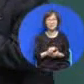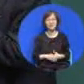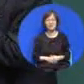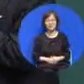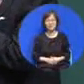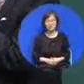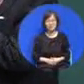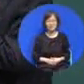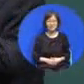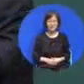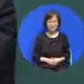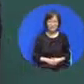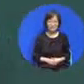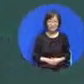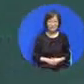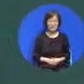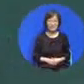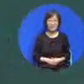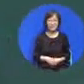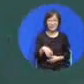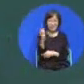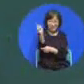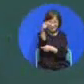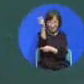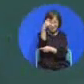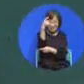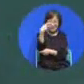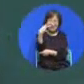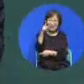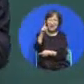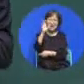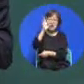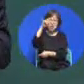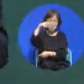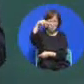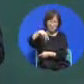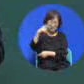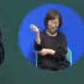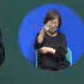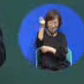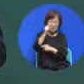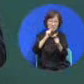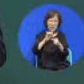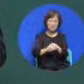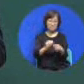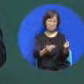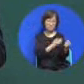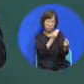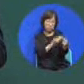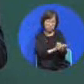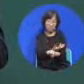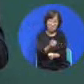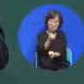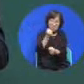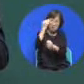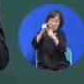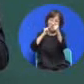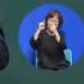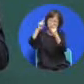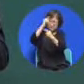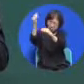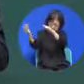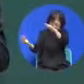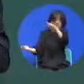more important 자, 다윗이 than this. 그렇게 말했잖아요. So this is what David said. 능력이 있어 하나님의 말씀을 이루는